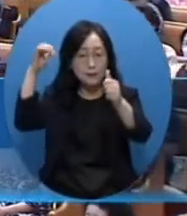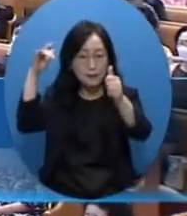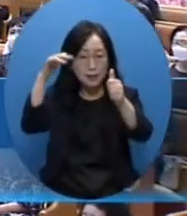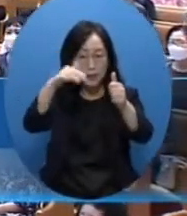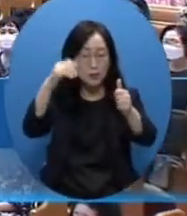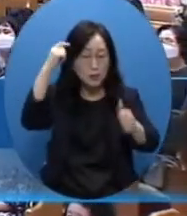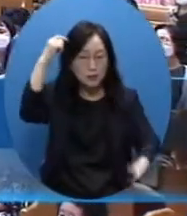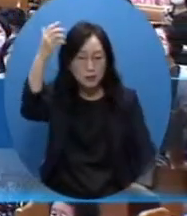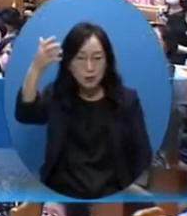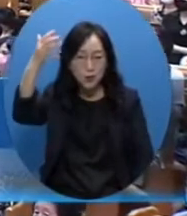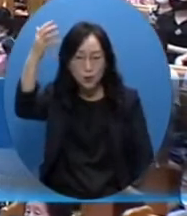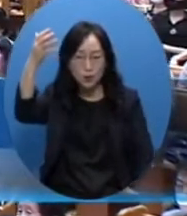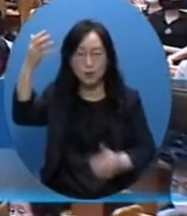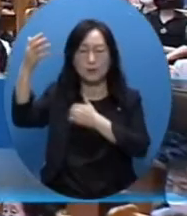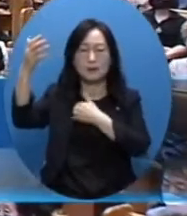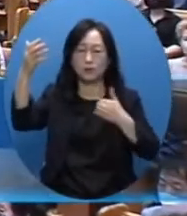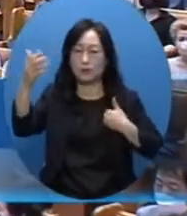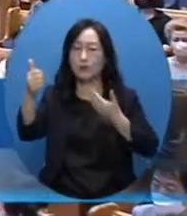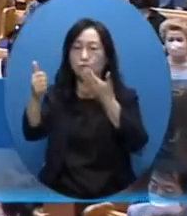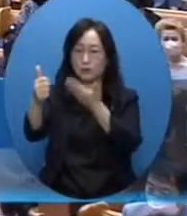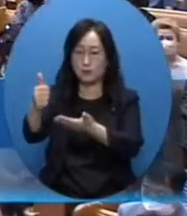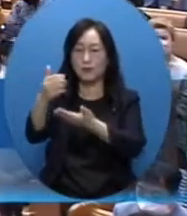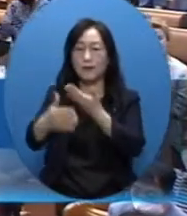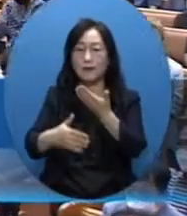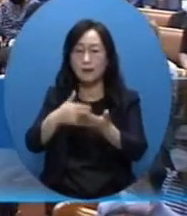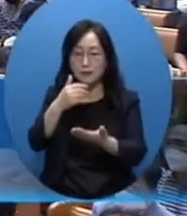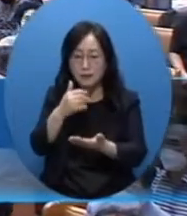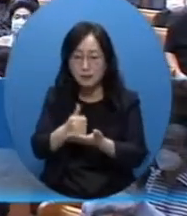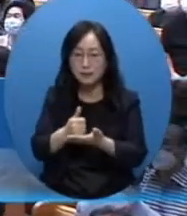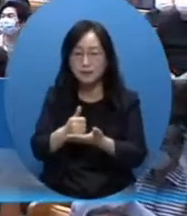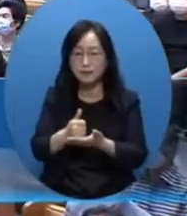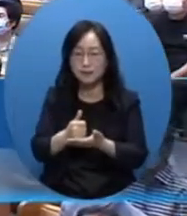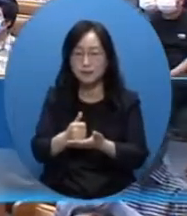사모하는 영혼을 만족하게 하시는 하나님.